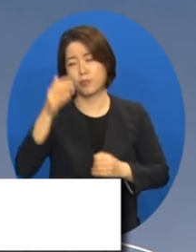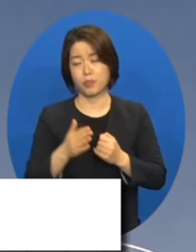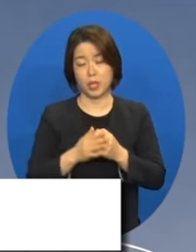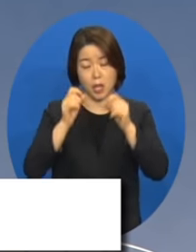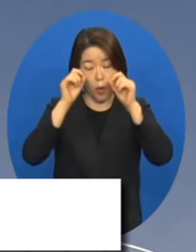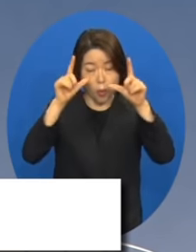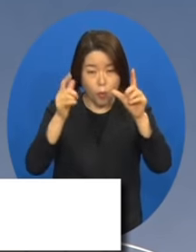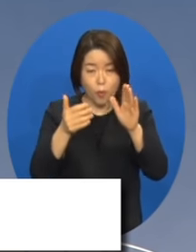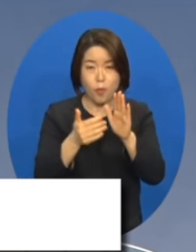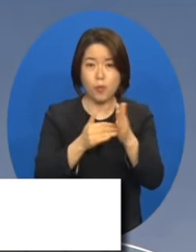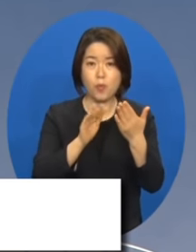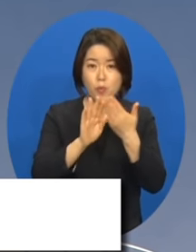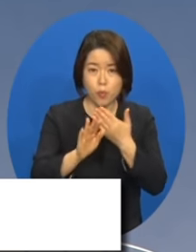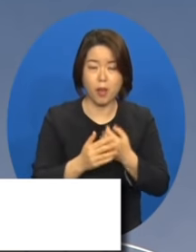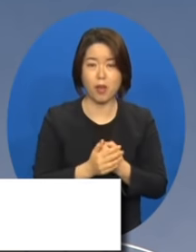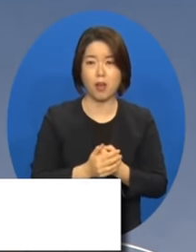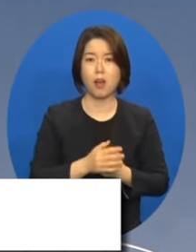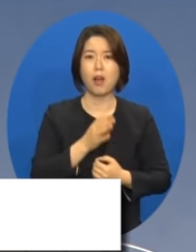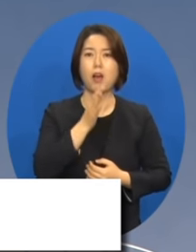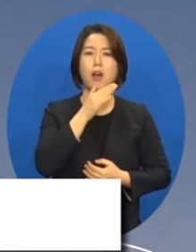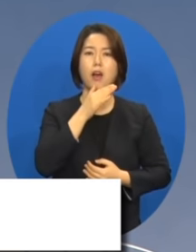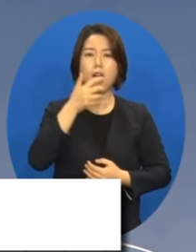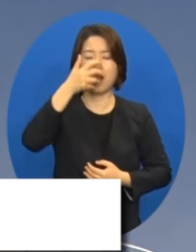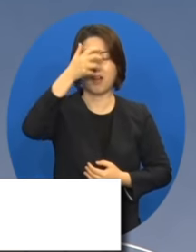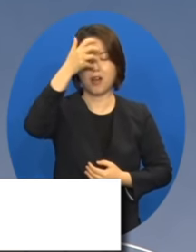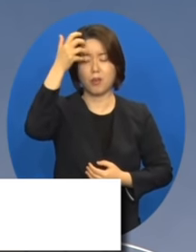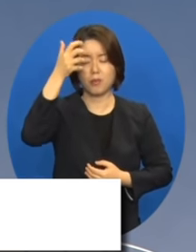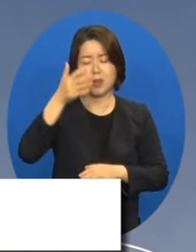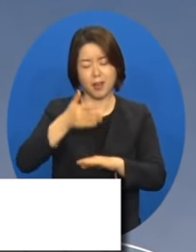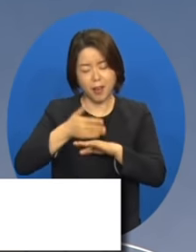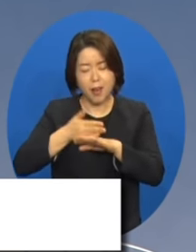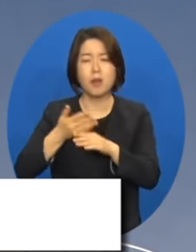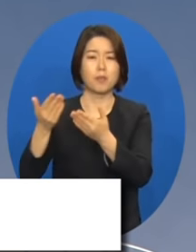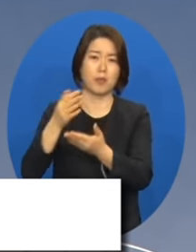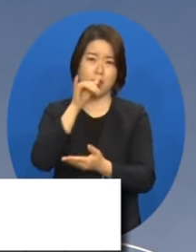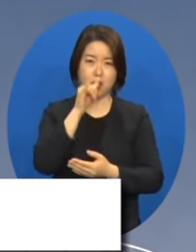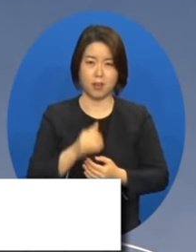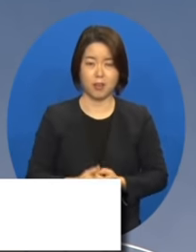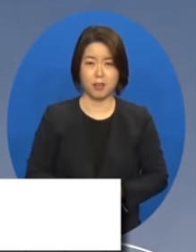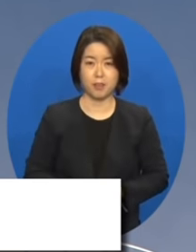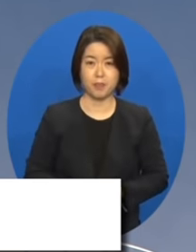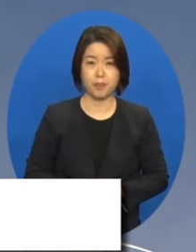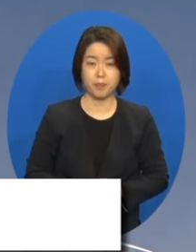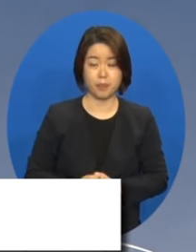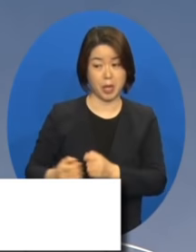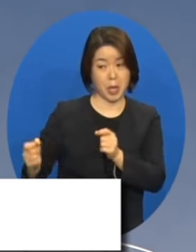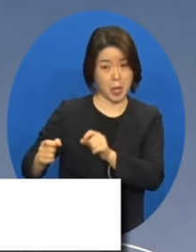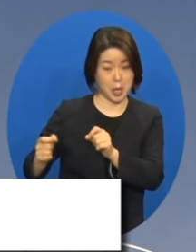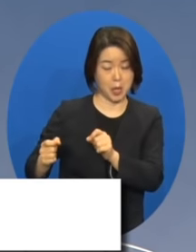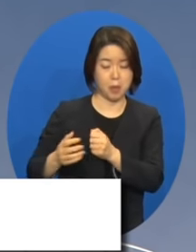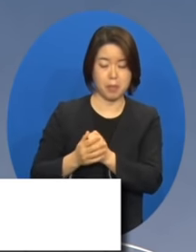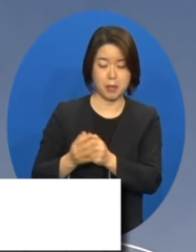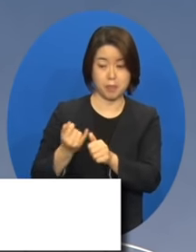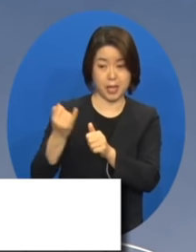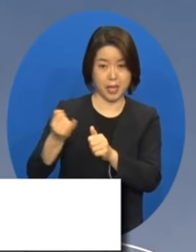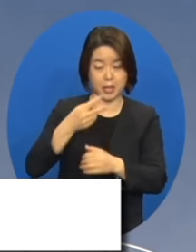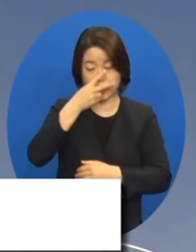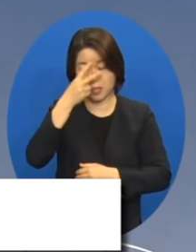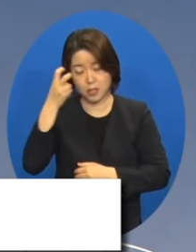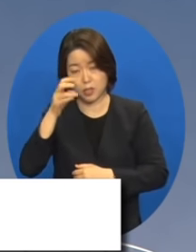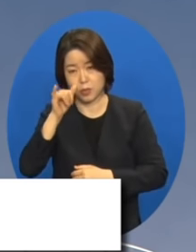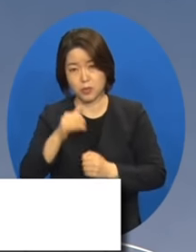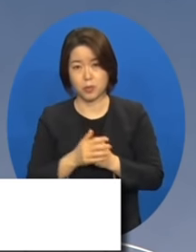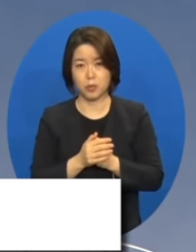다음에 이제 꿈이 어떤 게 얼마나 감사한 옆에는 아내가 자고 있었고 큰